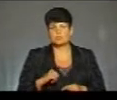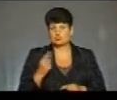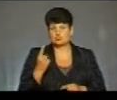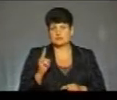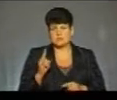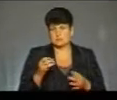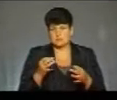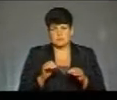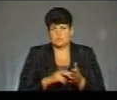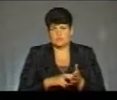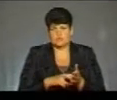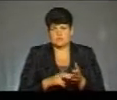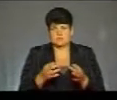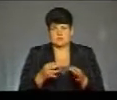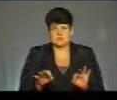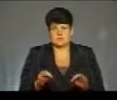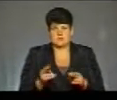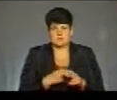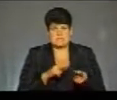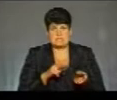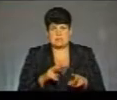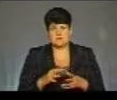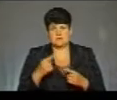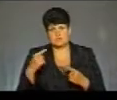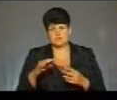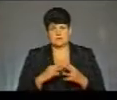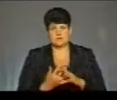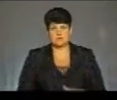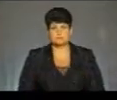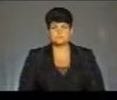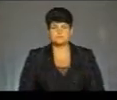боюся пускати без нагляду в друге село.